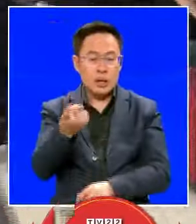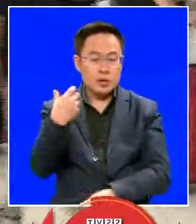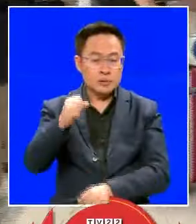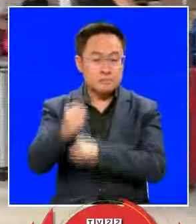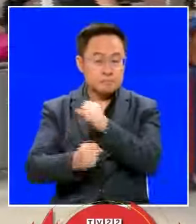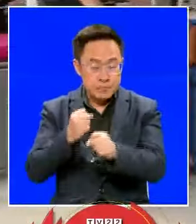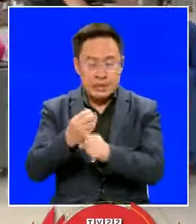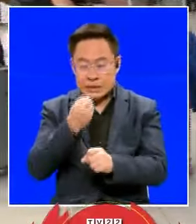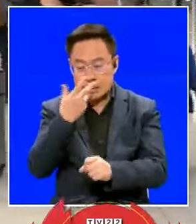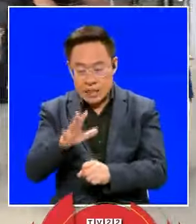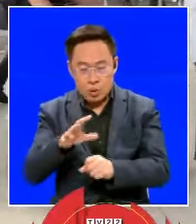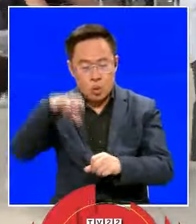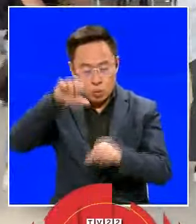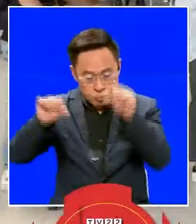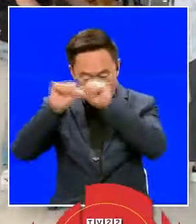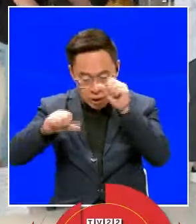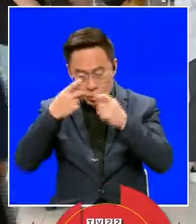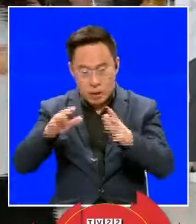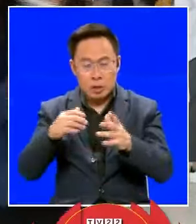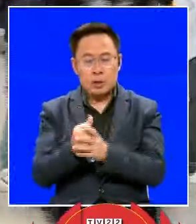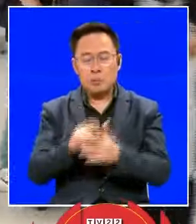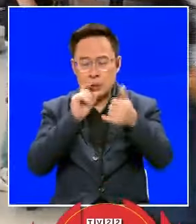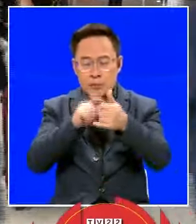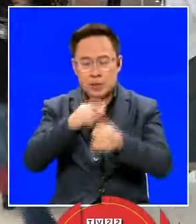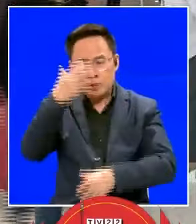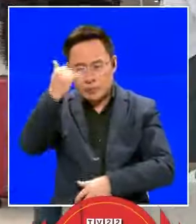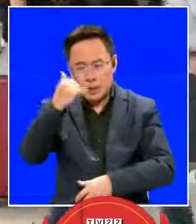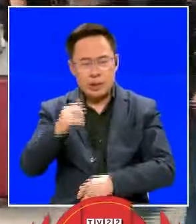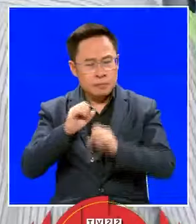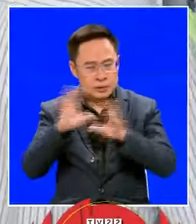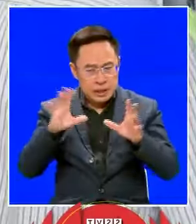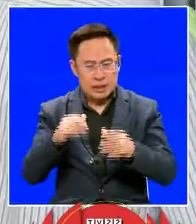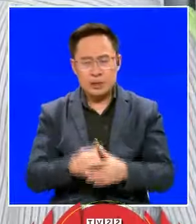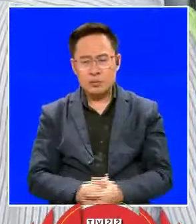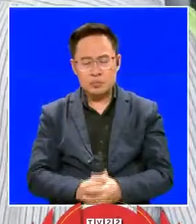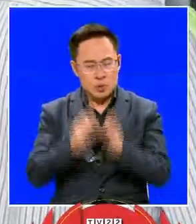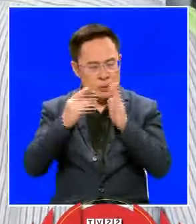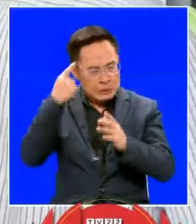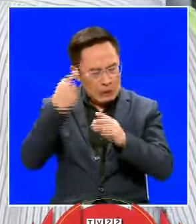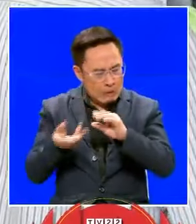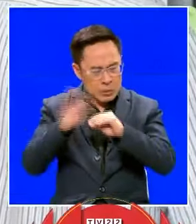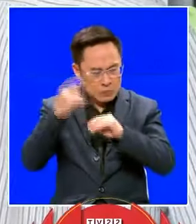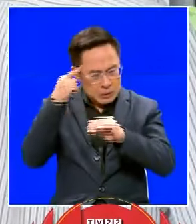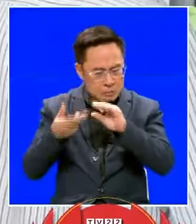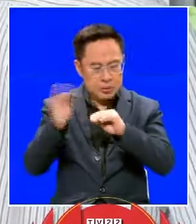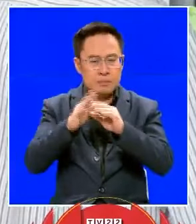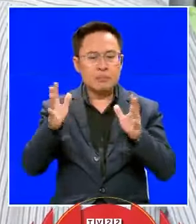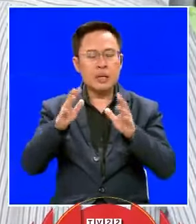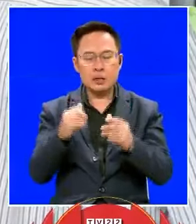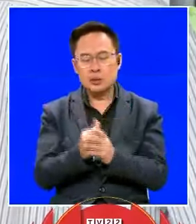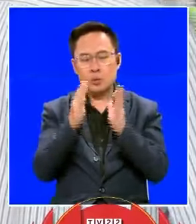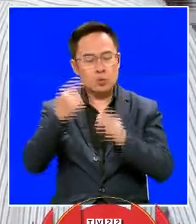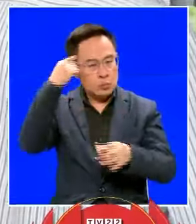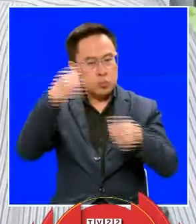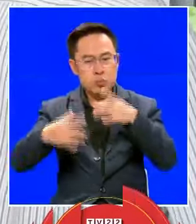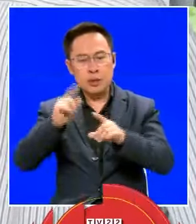กว่าแล้วกรมวิทพิสูจน์มากกว่าแล้วยังต้องมานั่งถามอีกว่าข้าว 10ปีจริงหรือเปล่านะฮะอก็นี่แหละท่านก็ทำงาน